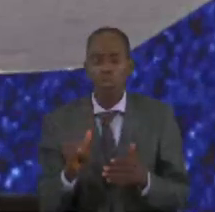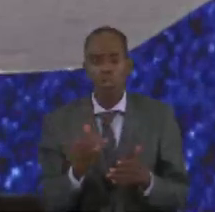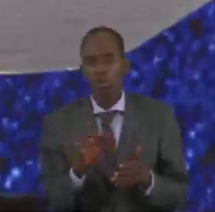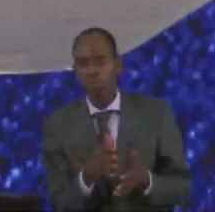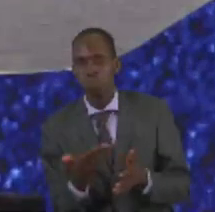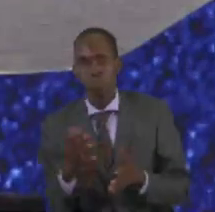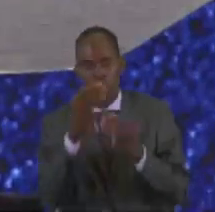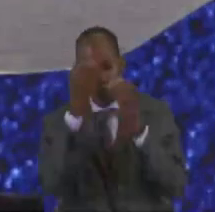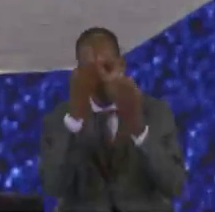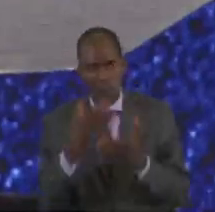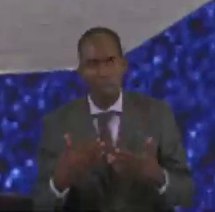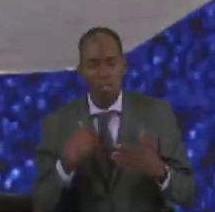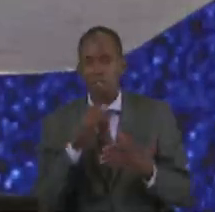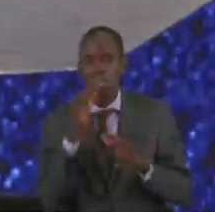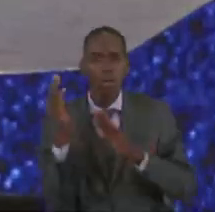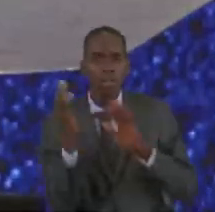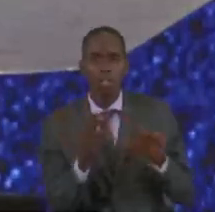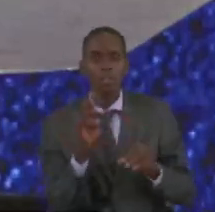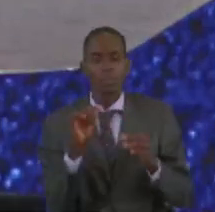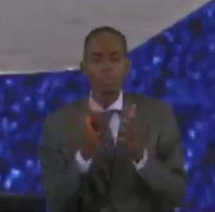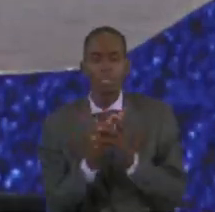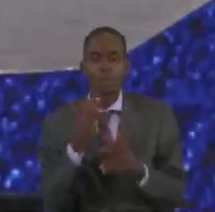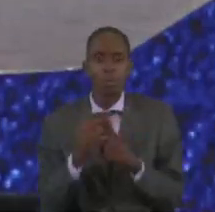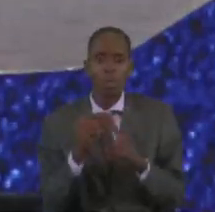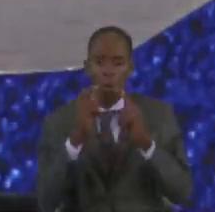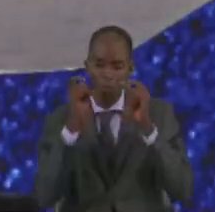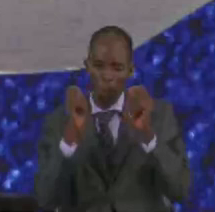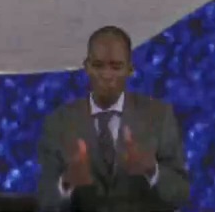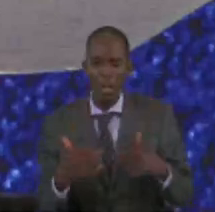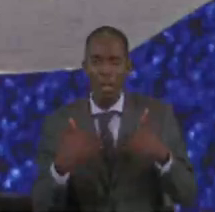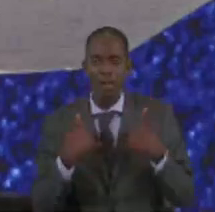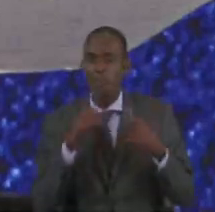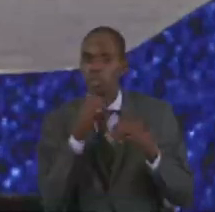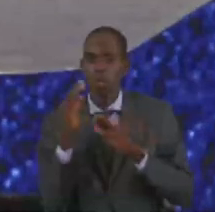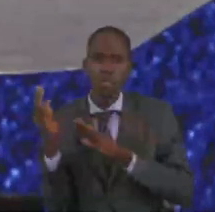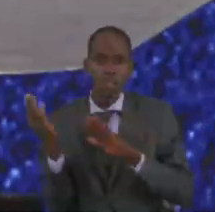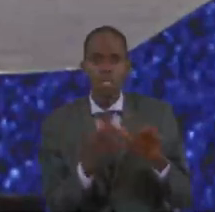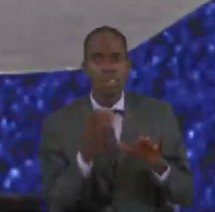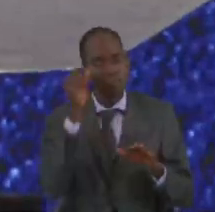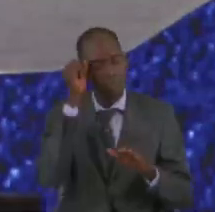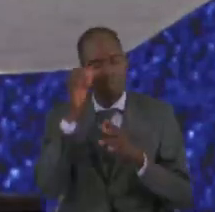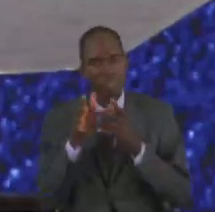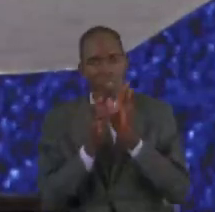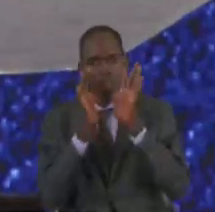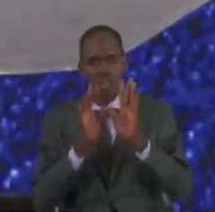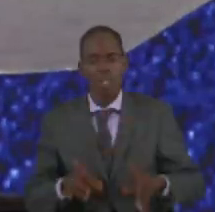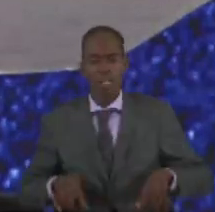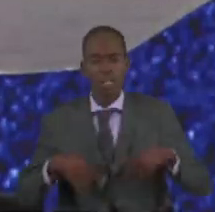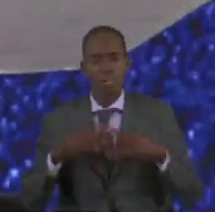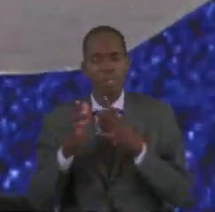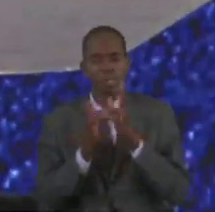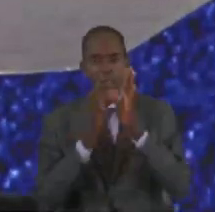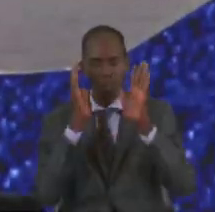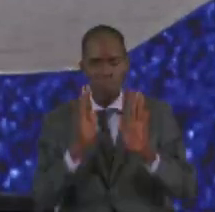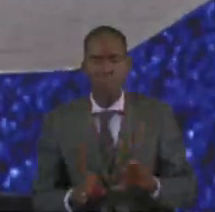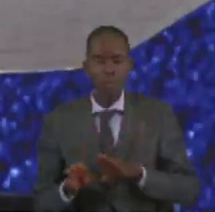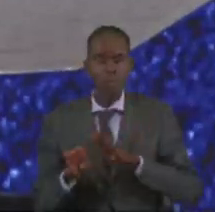inébranlable, prompte, ne l'a pas délaissé. Aussitôt, ce mot aussitôt